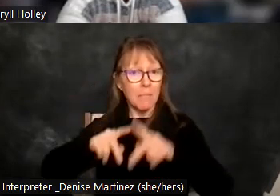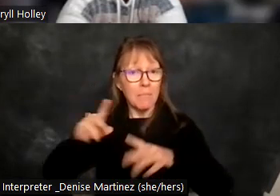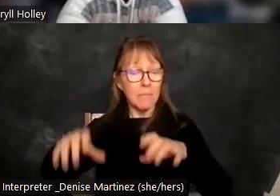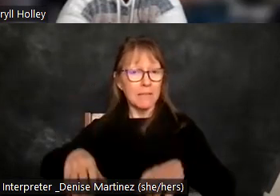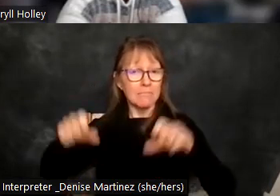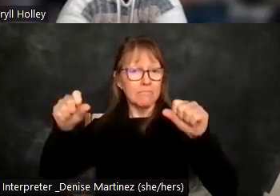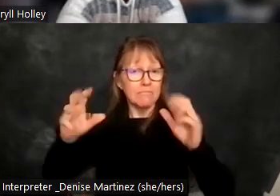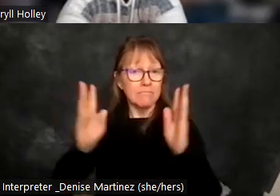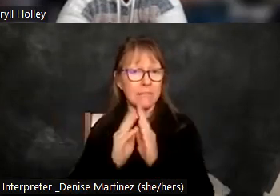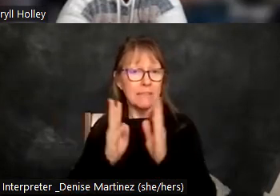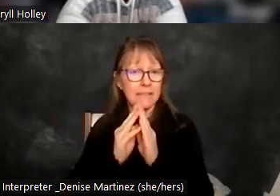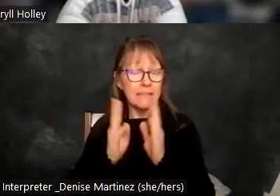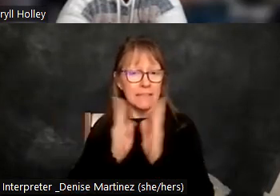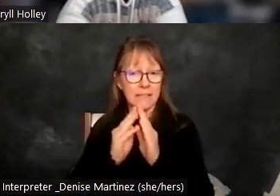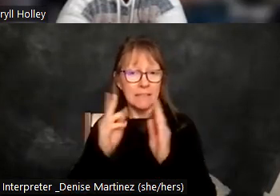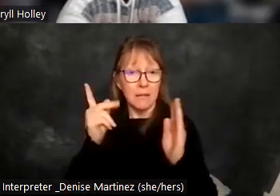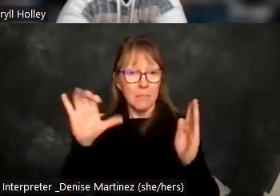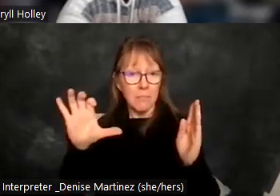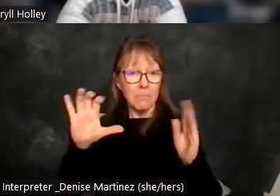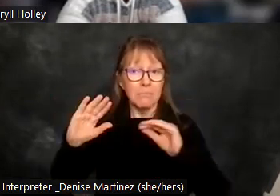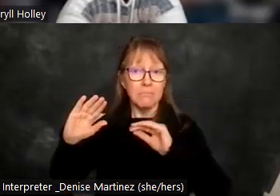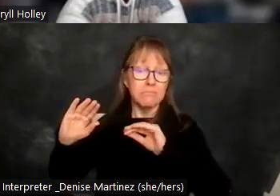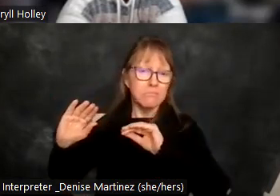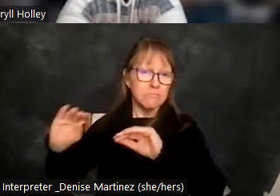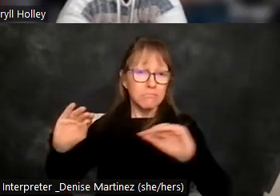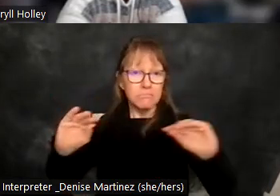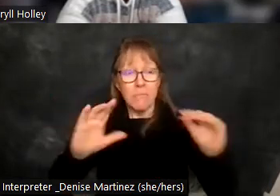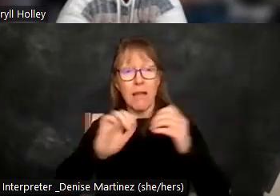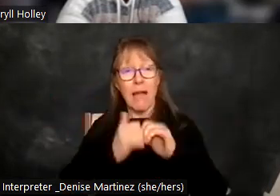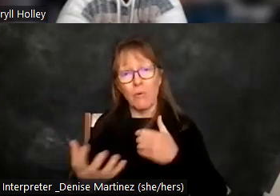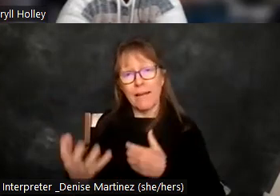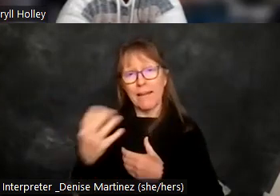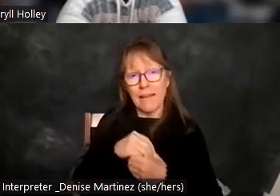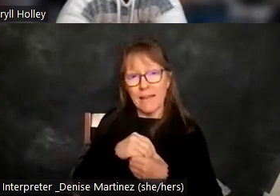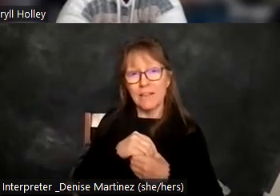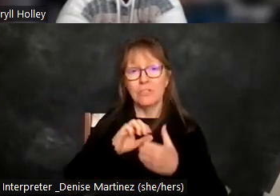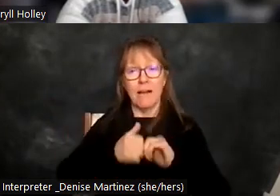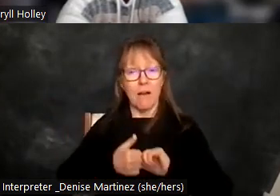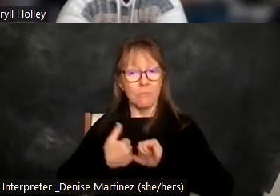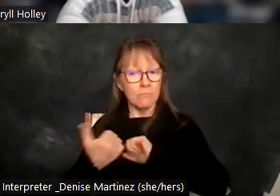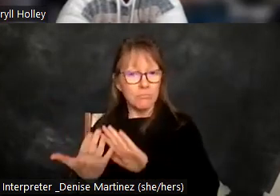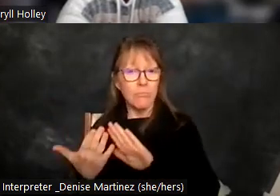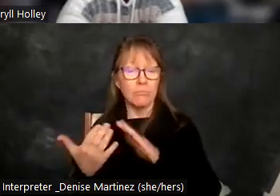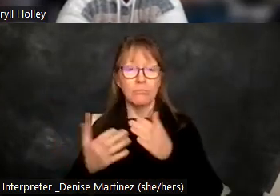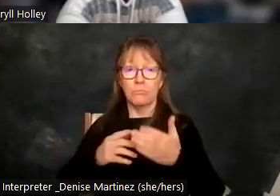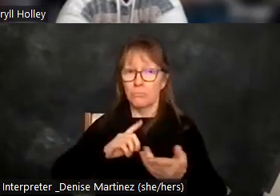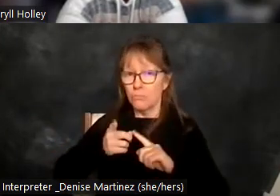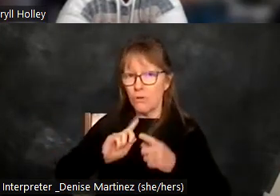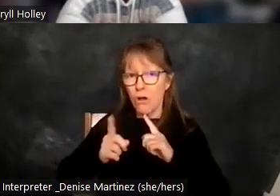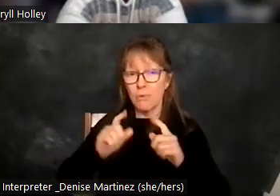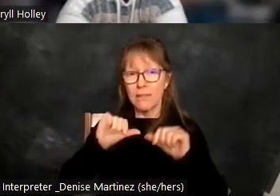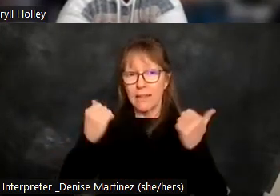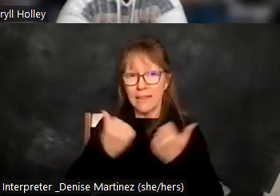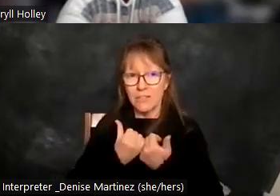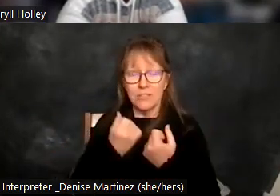publique, on j'aimerais how to pour engage in the éduquer process so that public they là, can j'ai pu engager understand dans le processus là, um, pour comprendre comment ça which I think fonctionnait. is